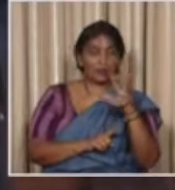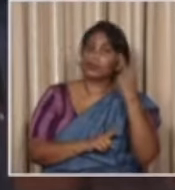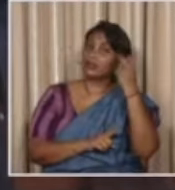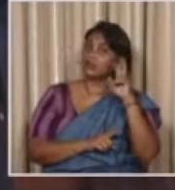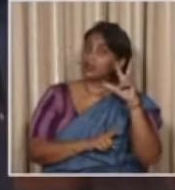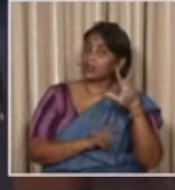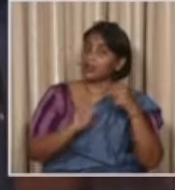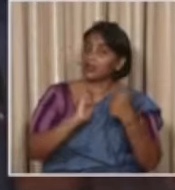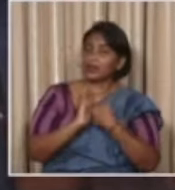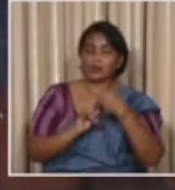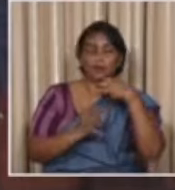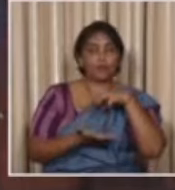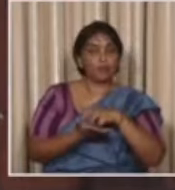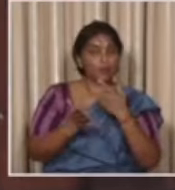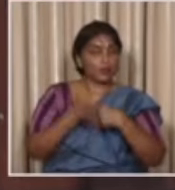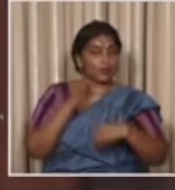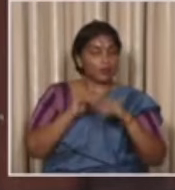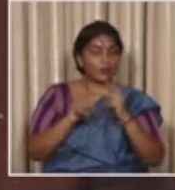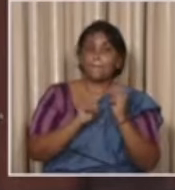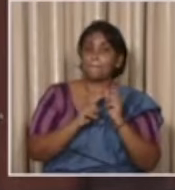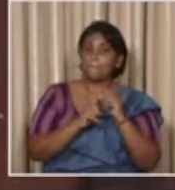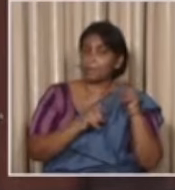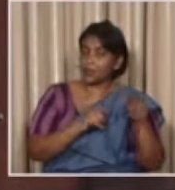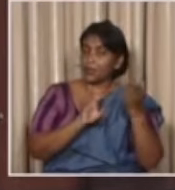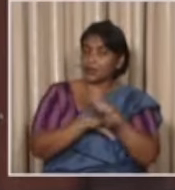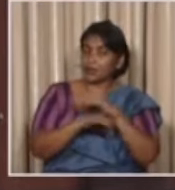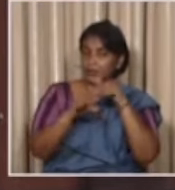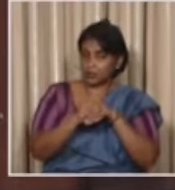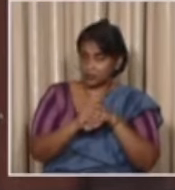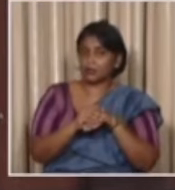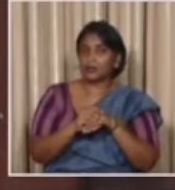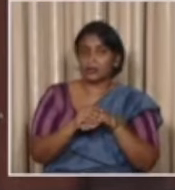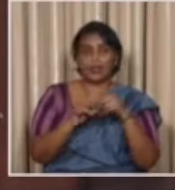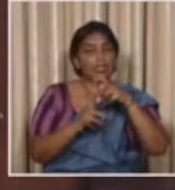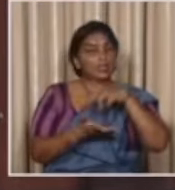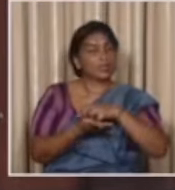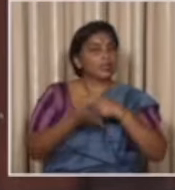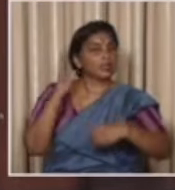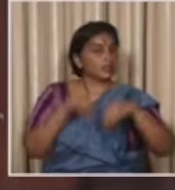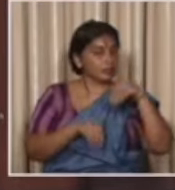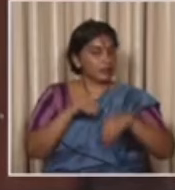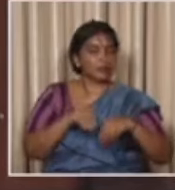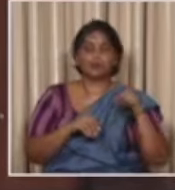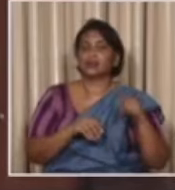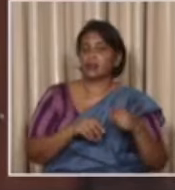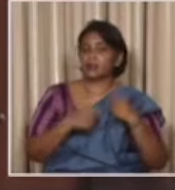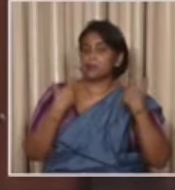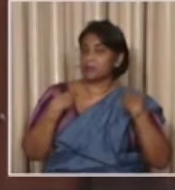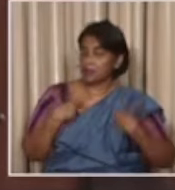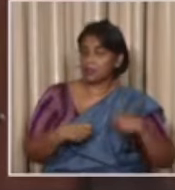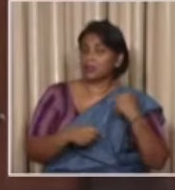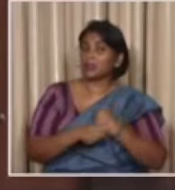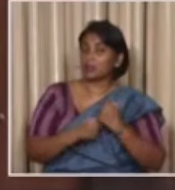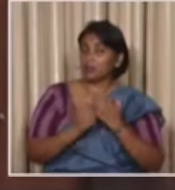2008 නැගෙනහිර පළාත් සභාවට පෙරත් පිල්ලයන්ට සහ එවකට හිටපු ඒ දිස්ත්‍රික්කයේ ඉන්න දේශපාලඥයන්ට රාජපක්ෂ